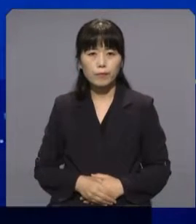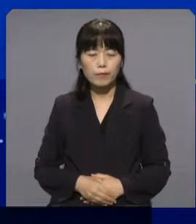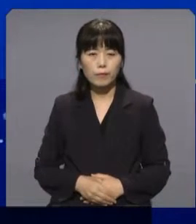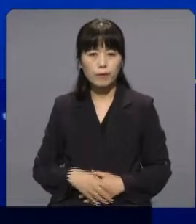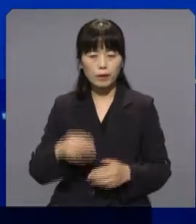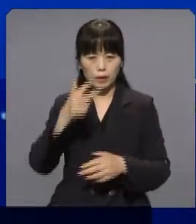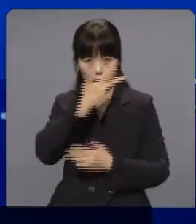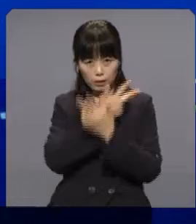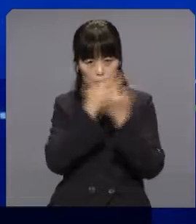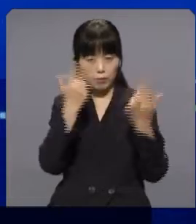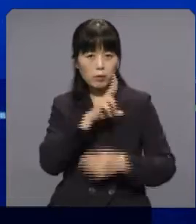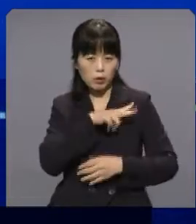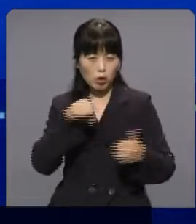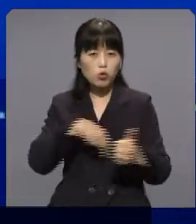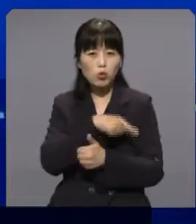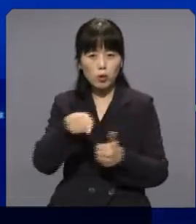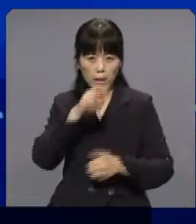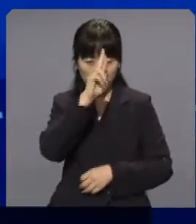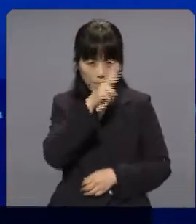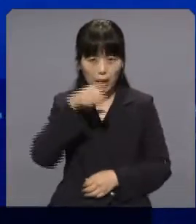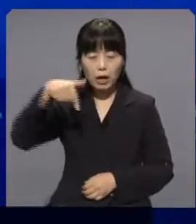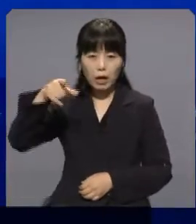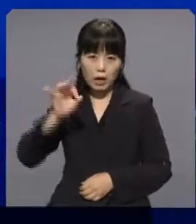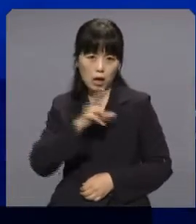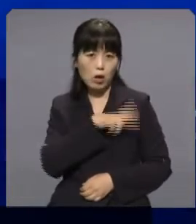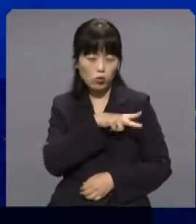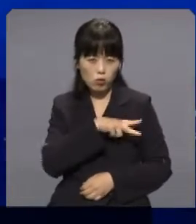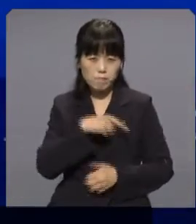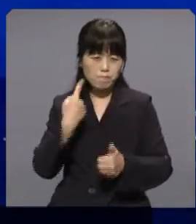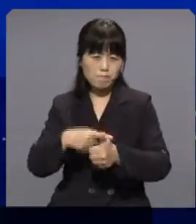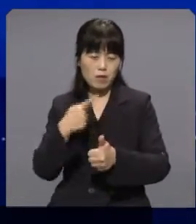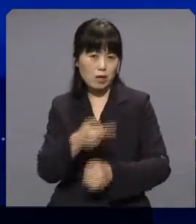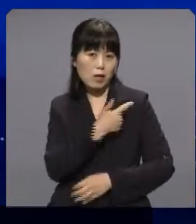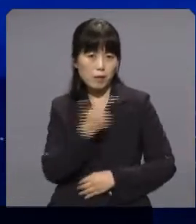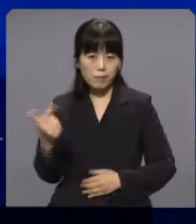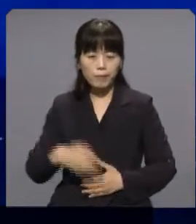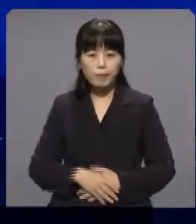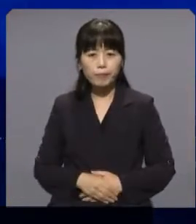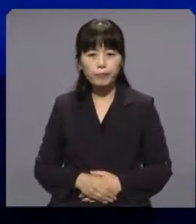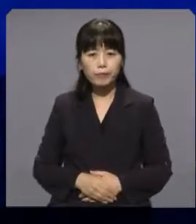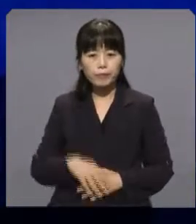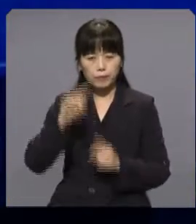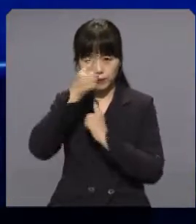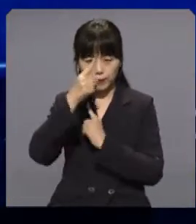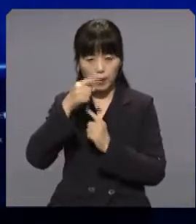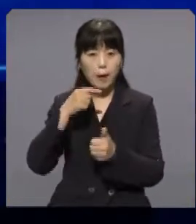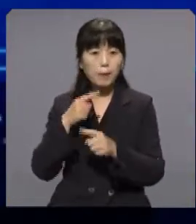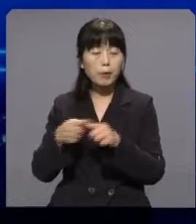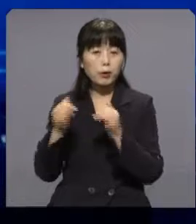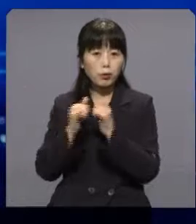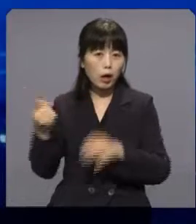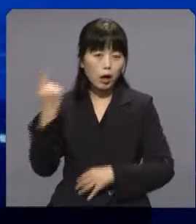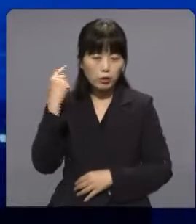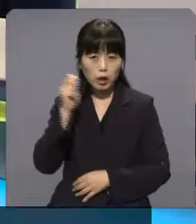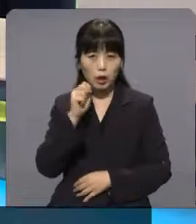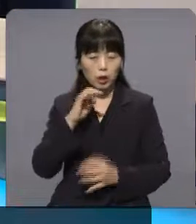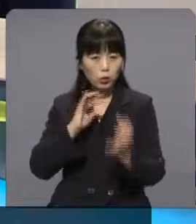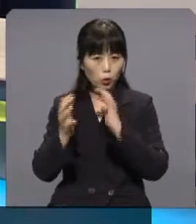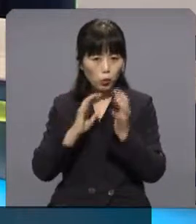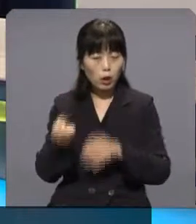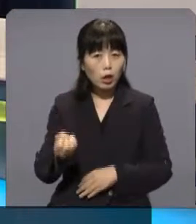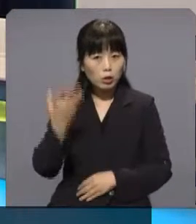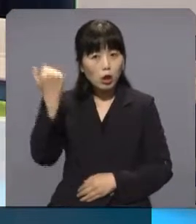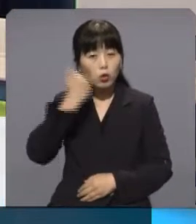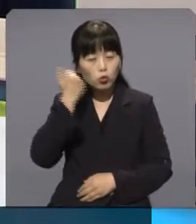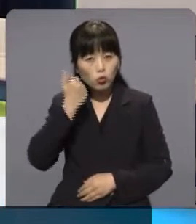네, 이재명 의원을 둘러싸고 박용진, 강훈식 의원의 거친 공방이 이어졌습니다. 자, 이종훈 평론가께서는 어제 토론회